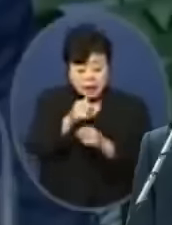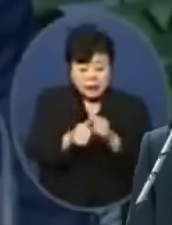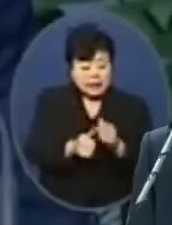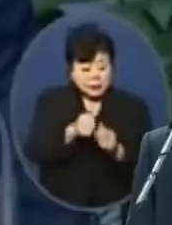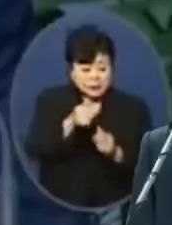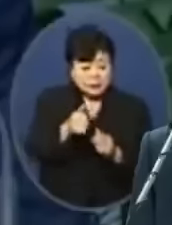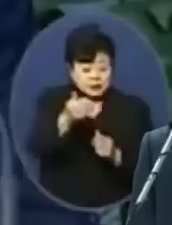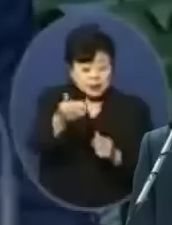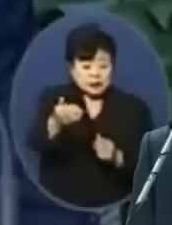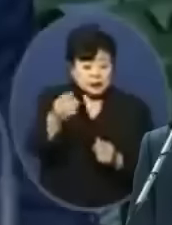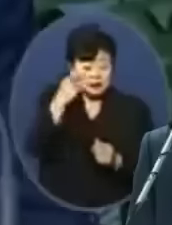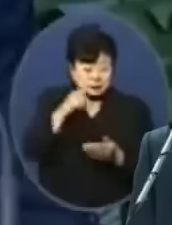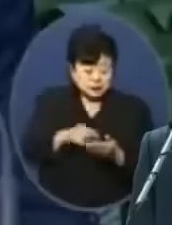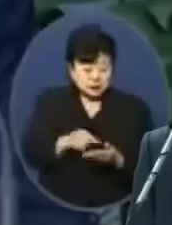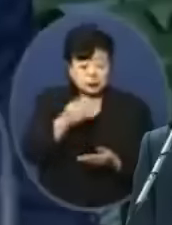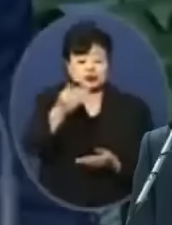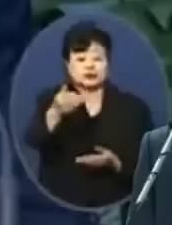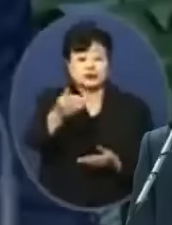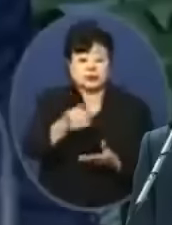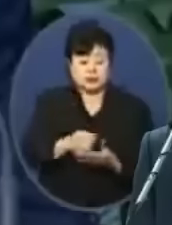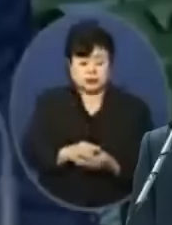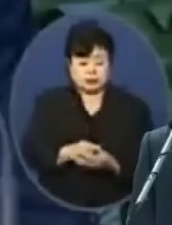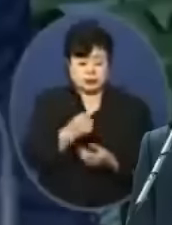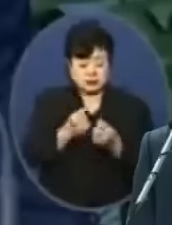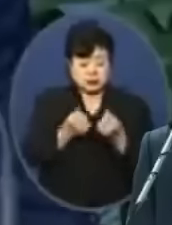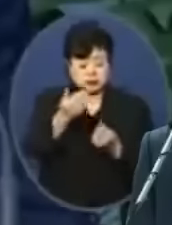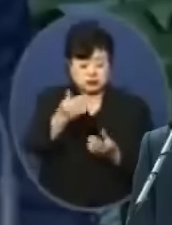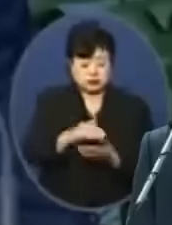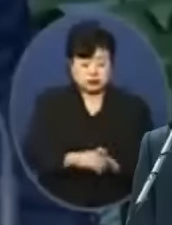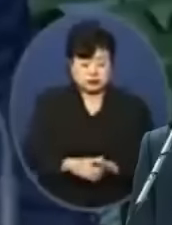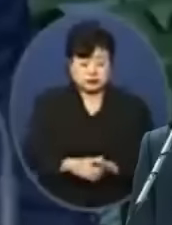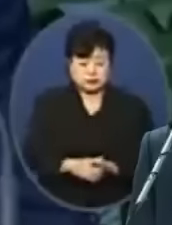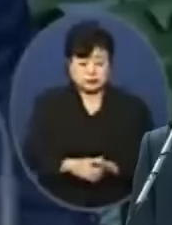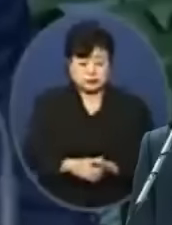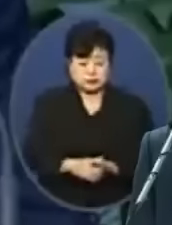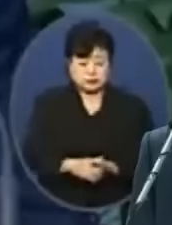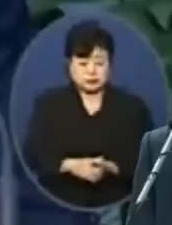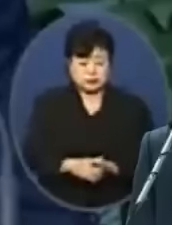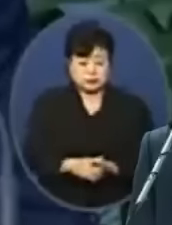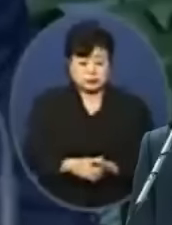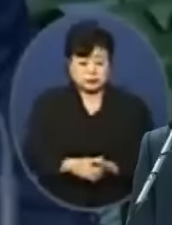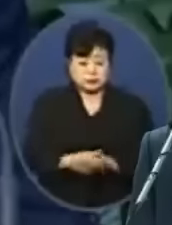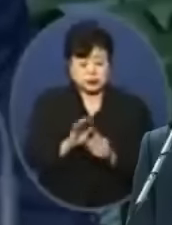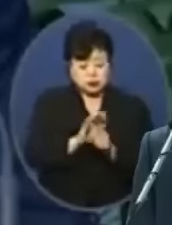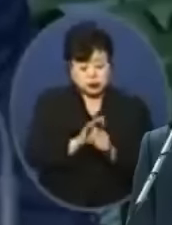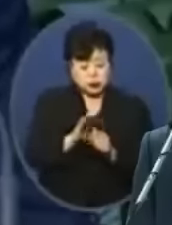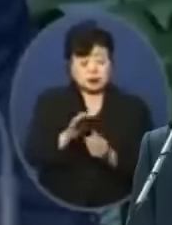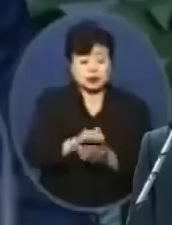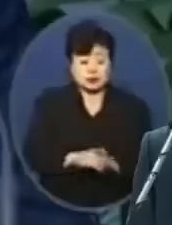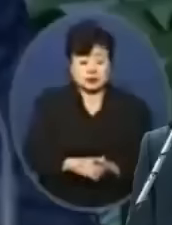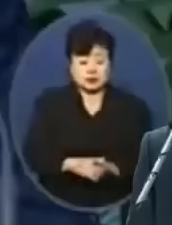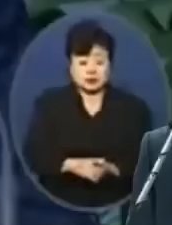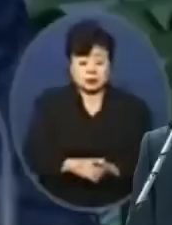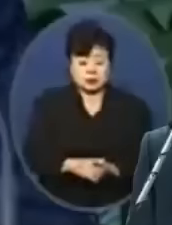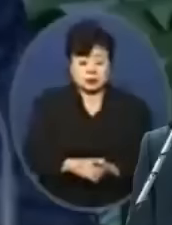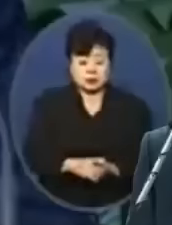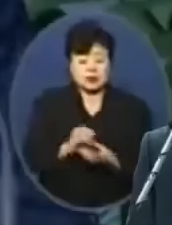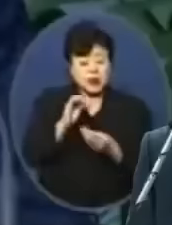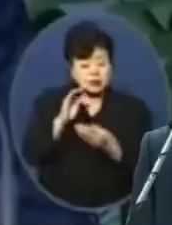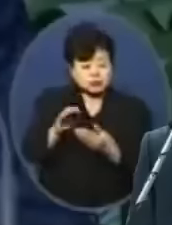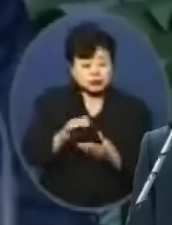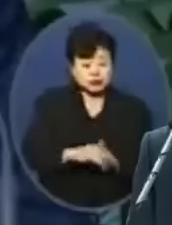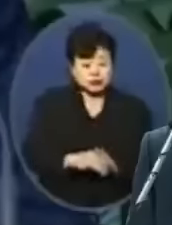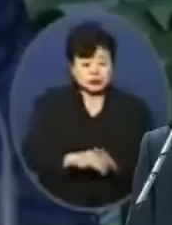하나님이 당신을 찾아줄 것입니다. 그렇게 말을 하고 위로하고 보냈는데, 얼마 있지